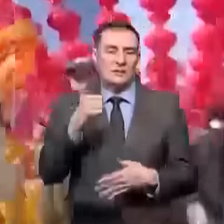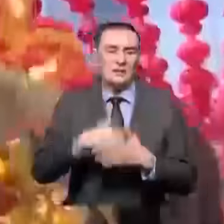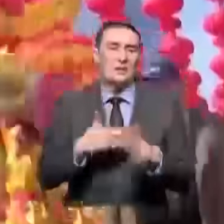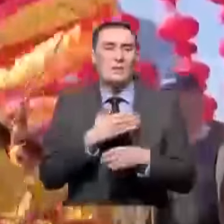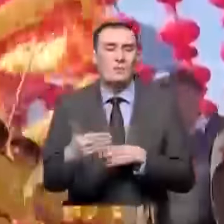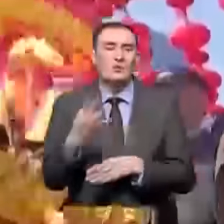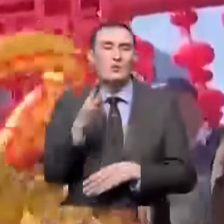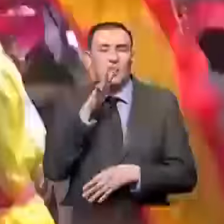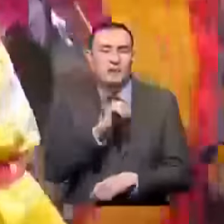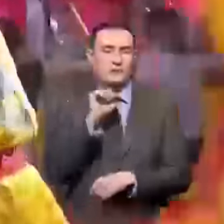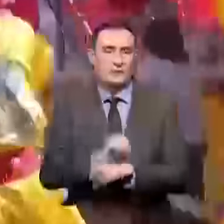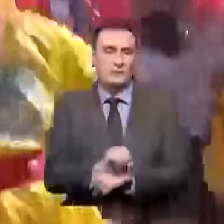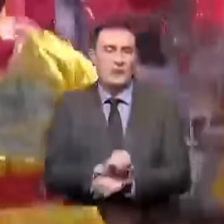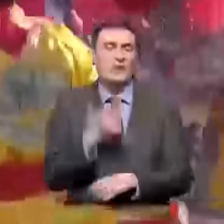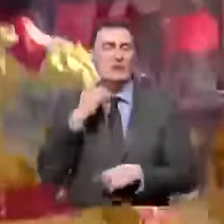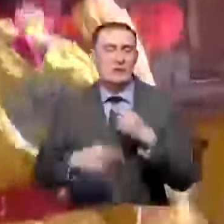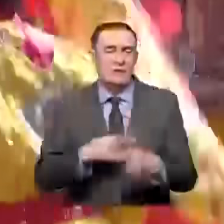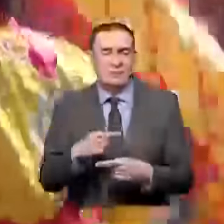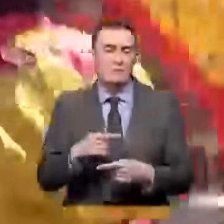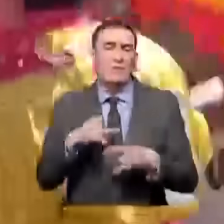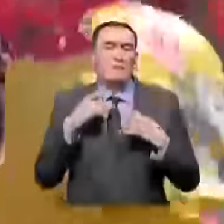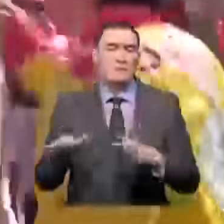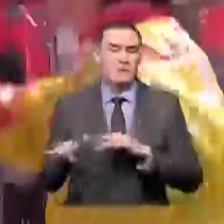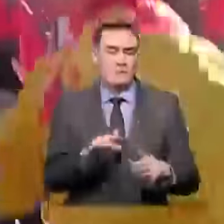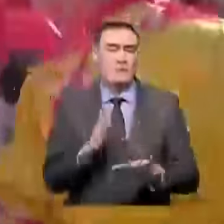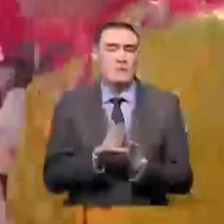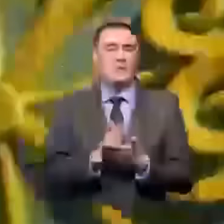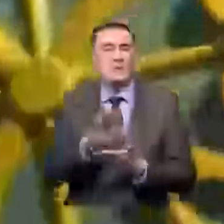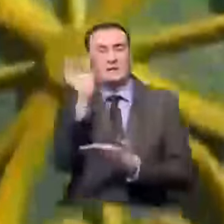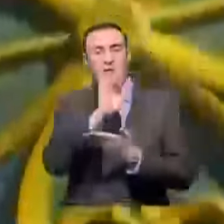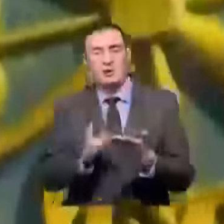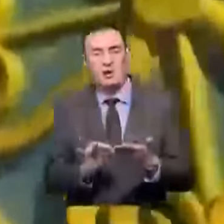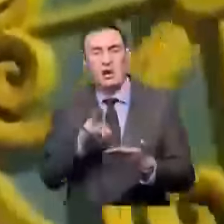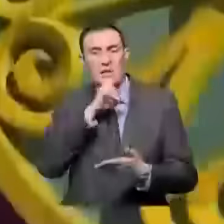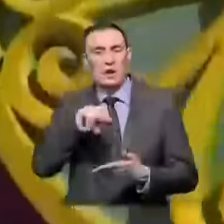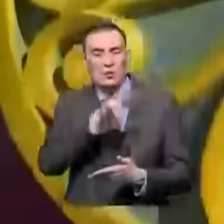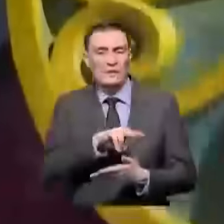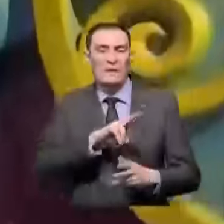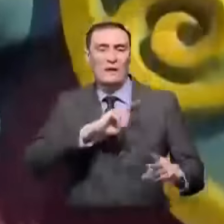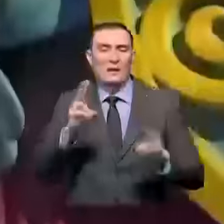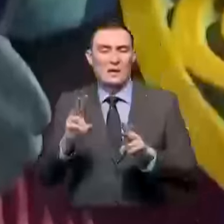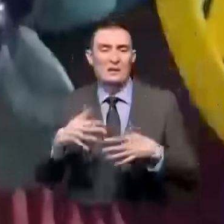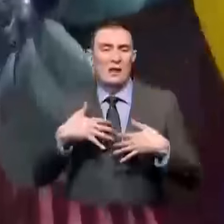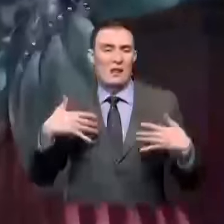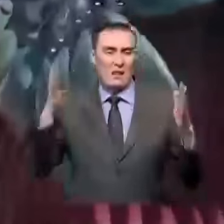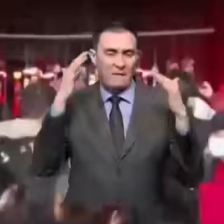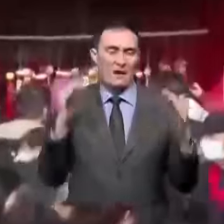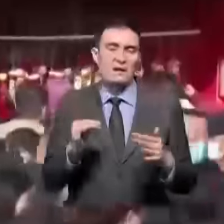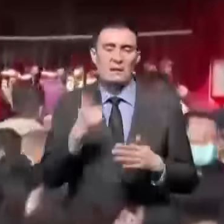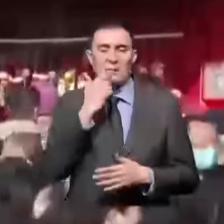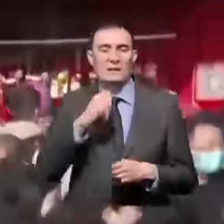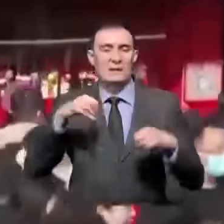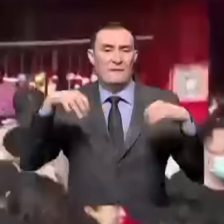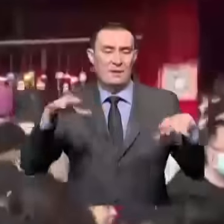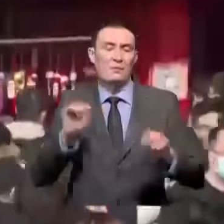после 4-летнего отсутствия. Неизменными атрибутами мероприятия остаются изображения драконов, танцы льва и красные фонари. Здесь жители и